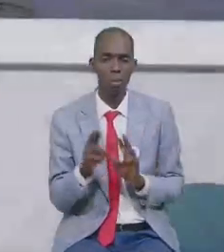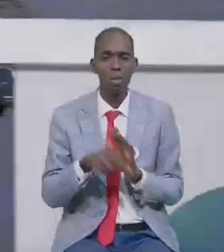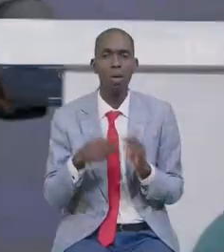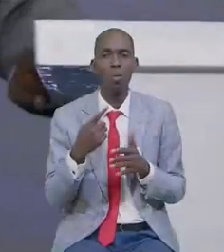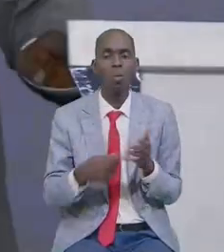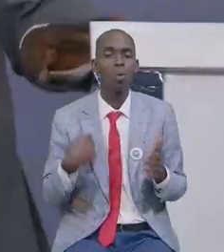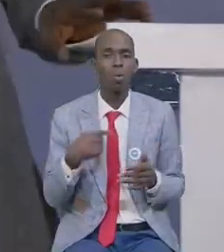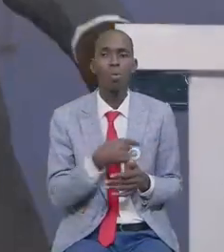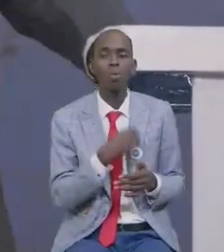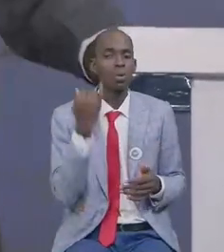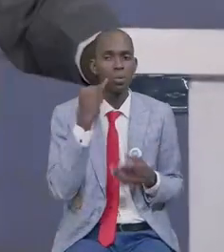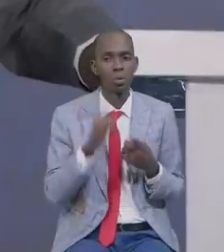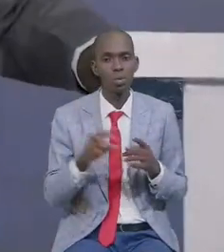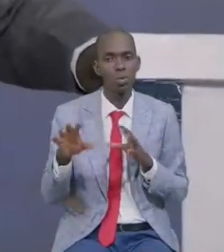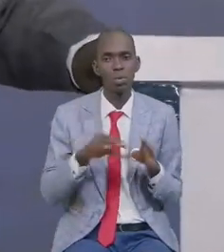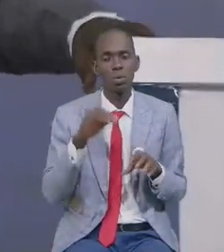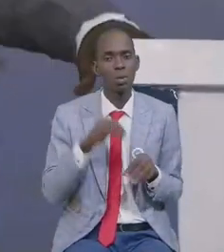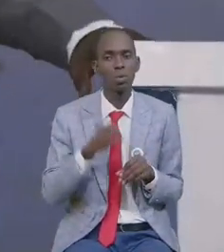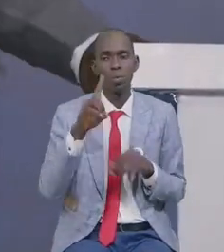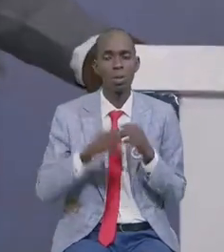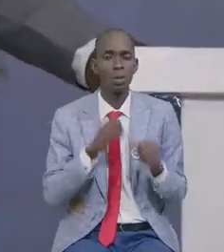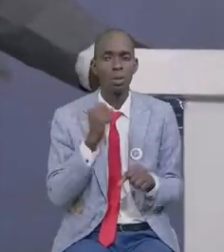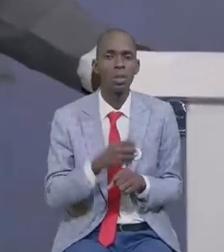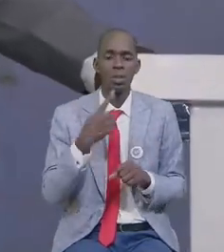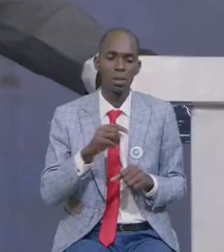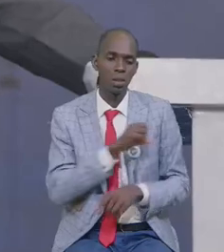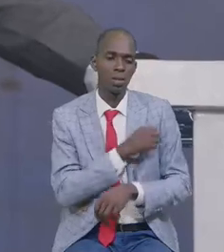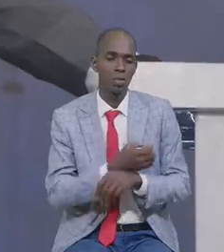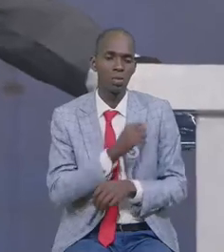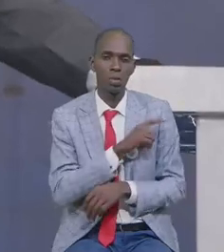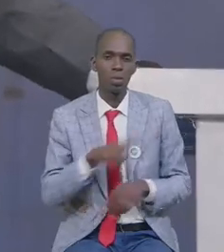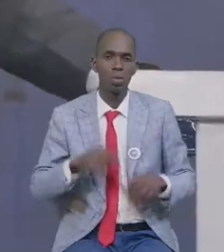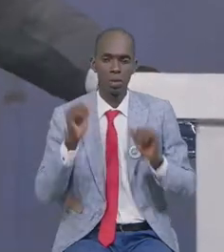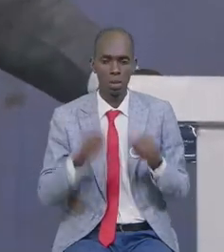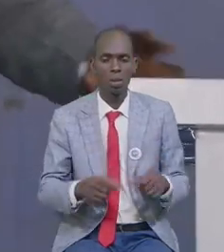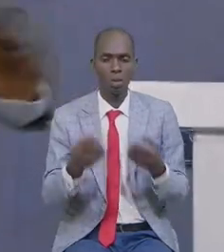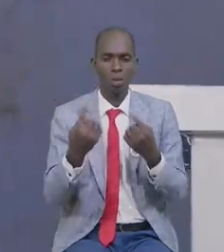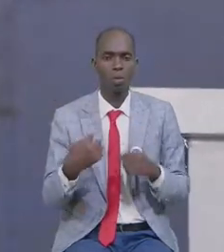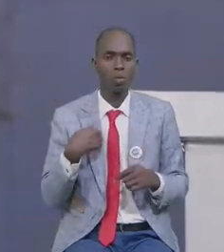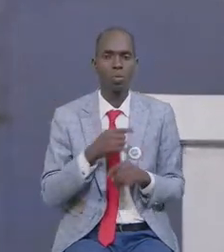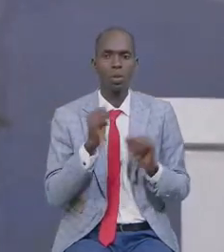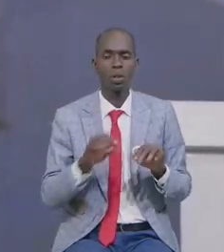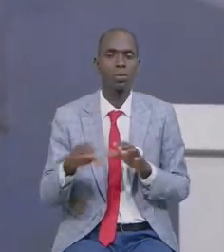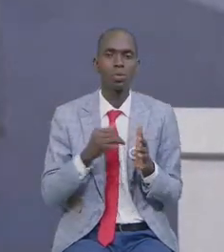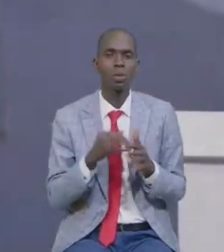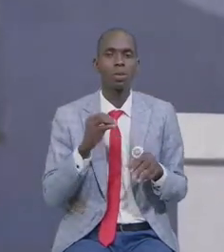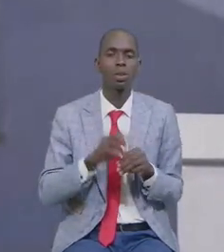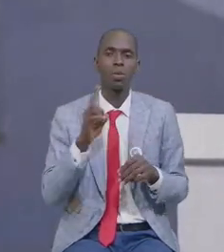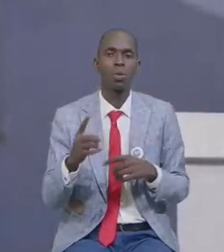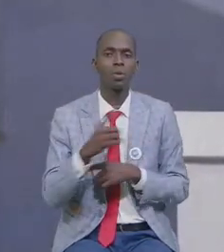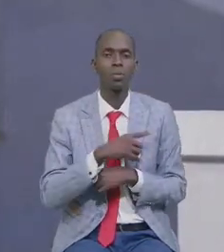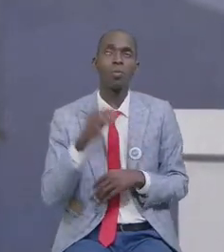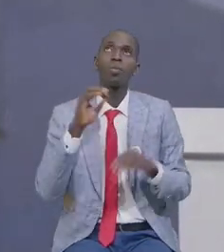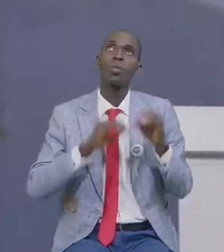faire, en toute une année, la force du Seigneur peut venir. Nous pouvons le faire en un jour. Ô